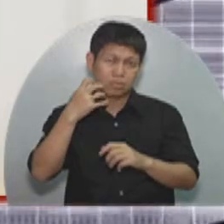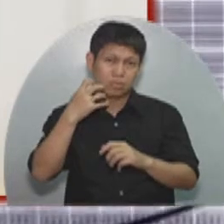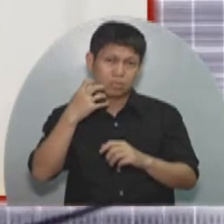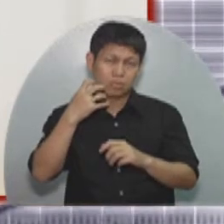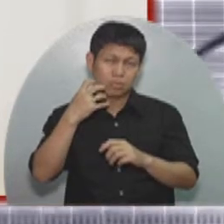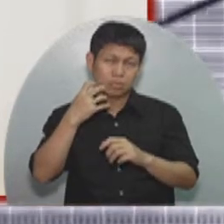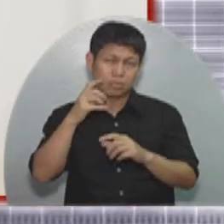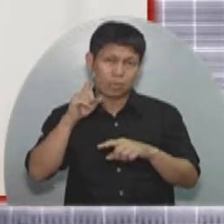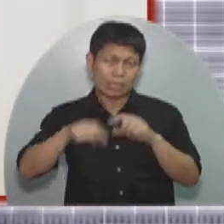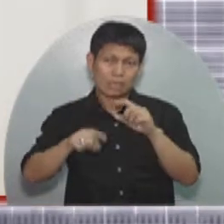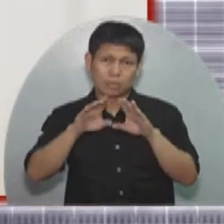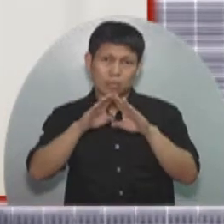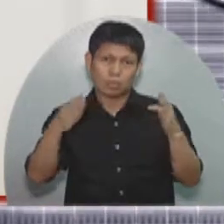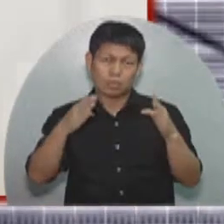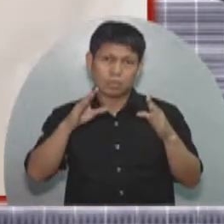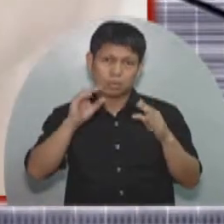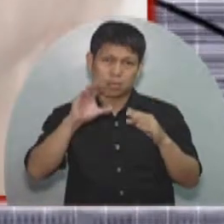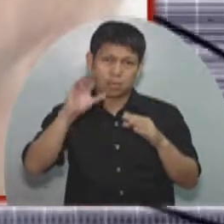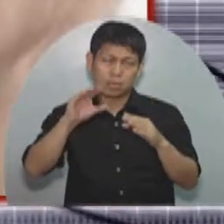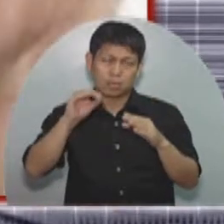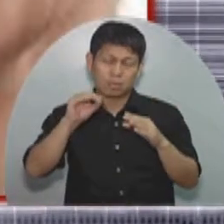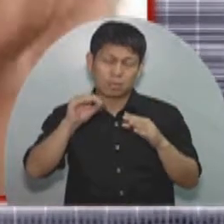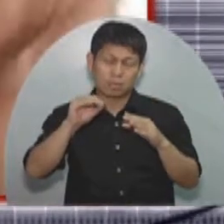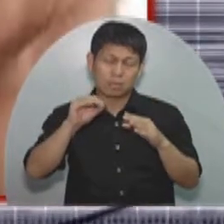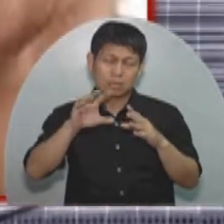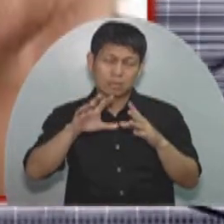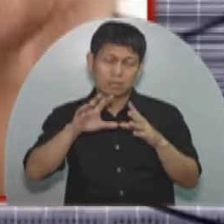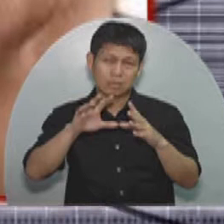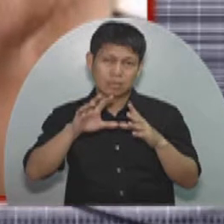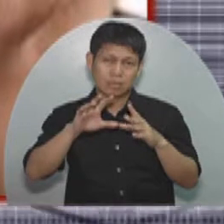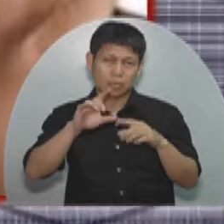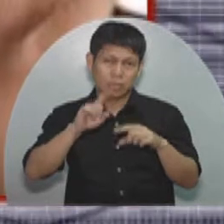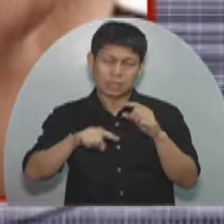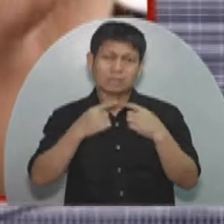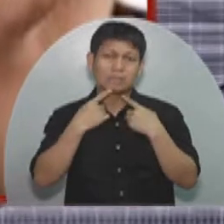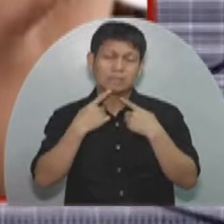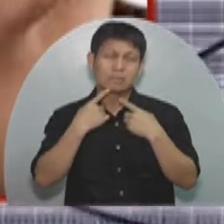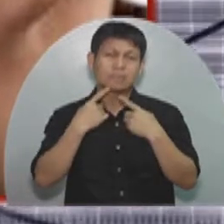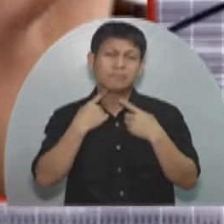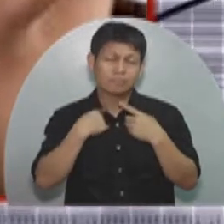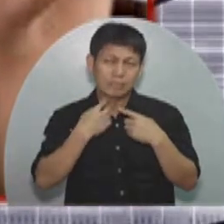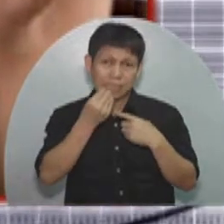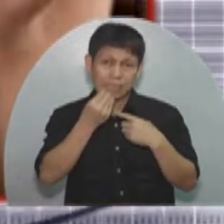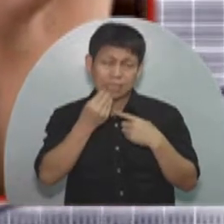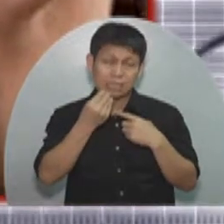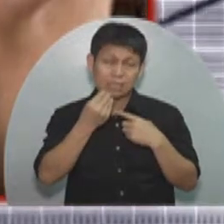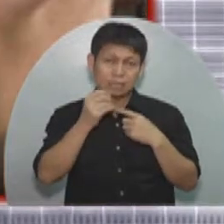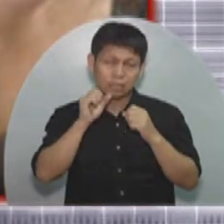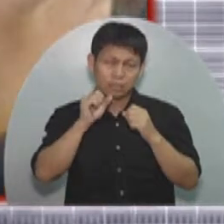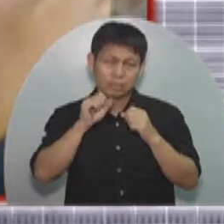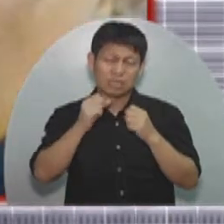magkakaroon po ng problema sa pagbuka, pagsara ng bibig, maapektuhan na rin po ang kanilang paglunok at